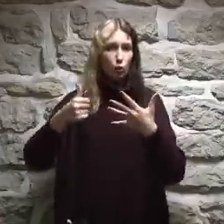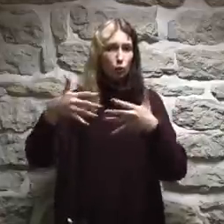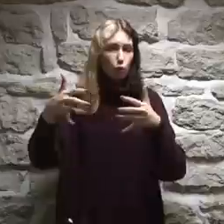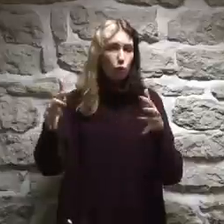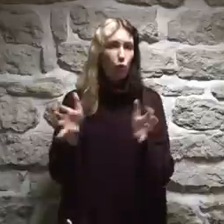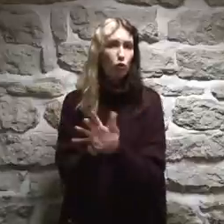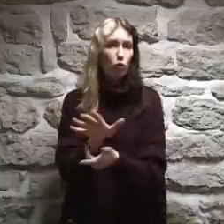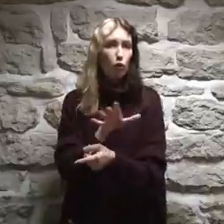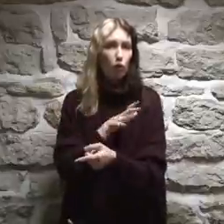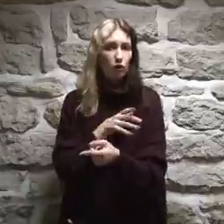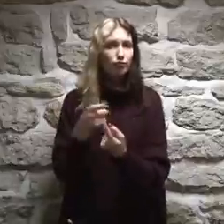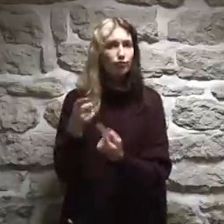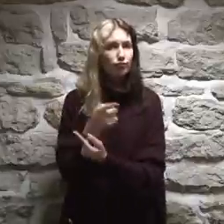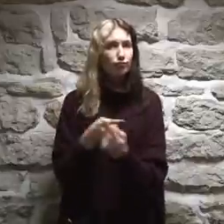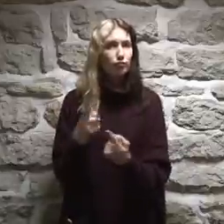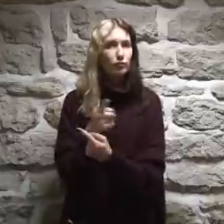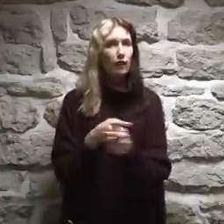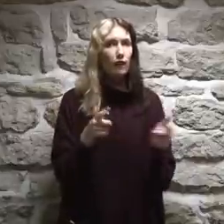koosolekul